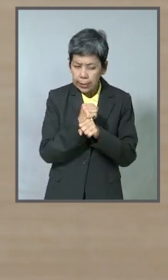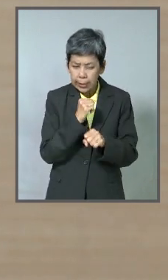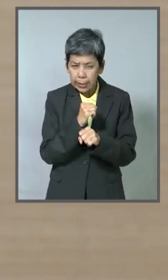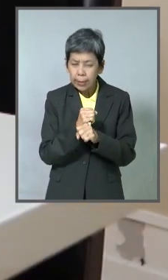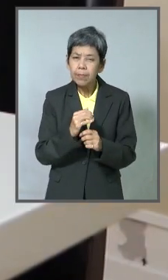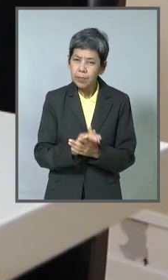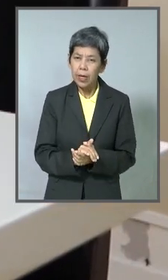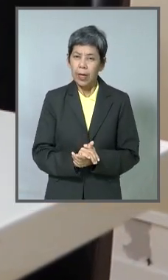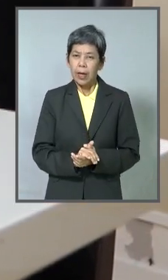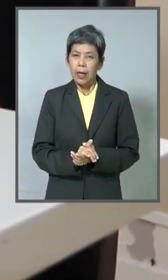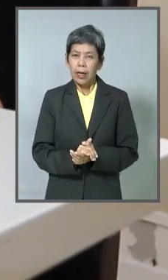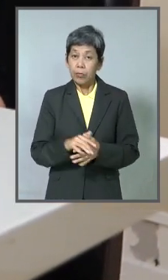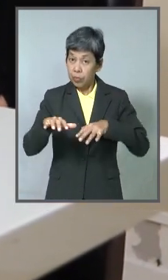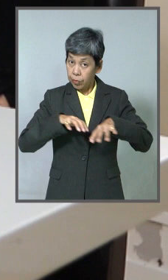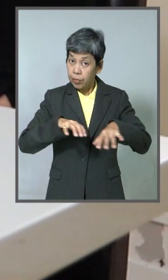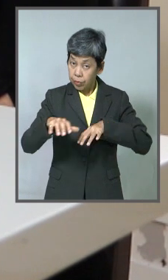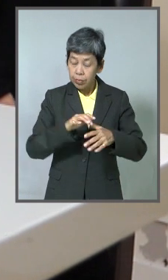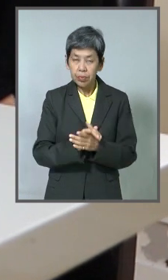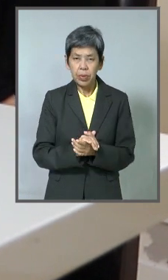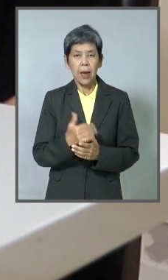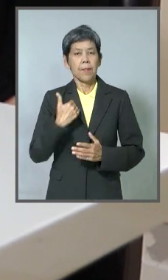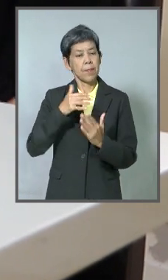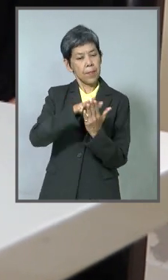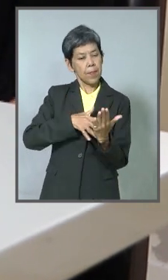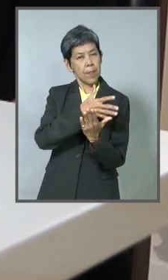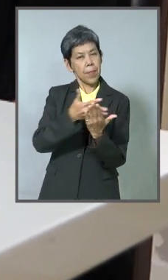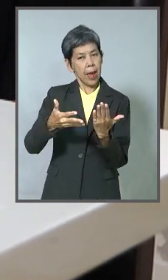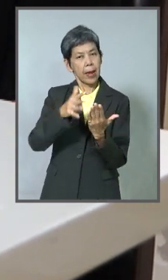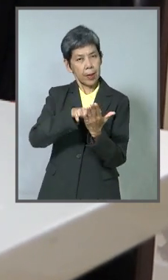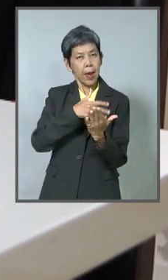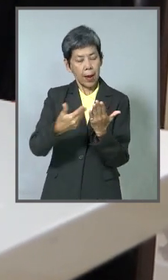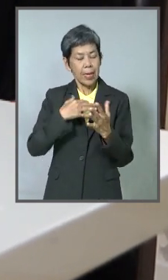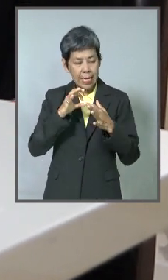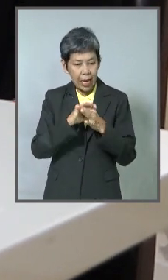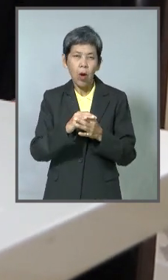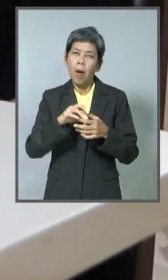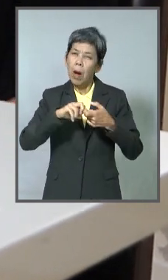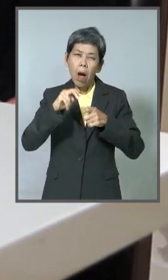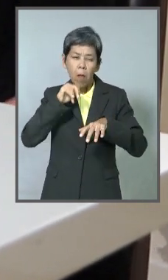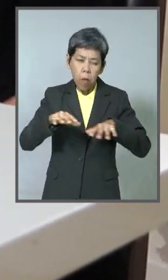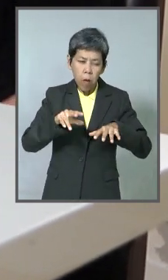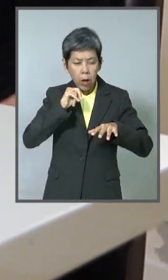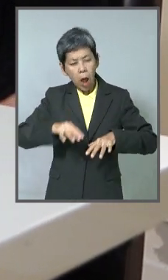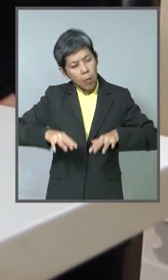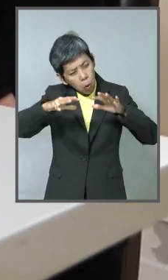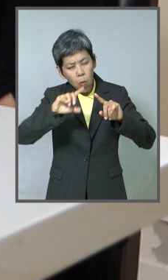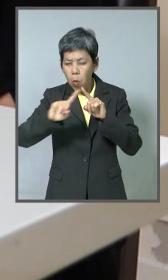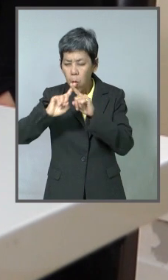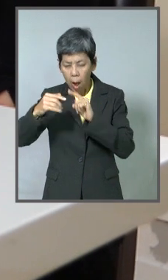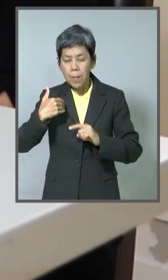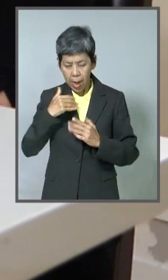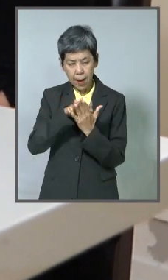ที่จะเกิดเหตุ การเตรียมตัวเนี่ยเรามีแผนภัยพิบัตินะคะซึ่งแผนนี้เนี่ยเรา